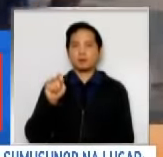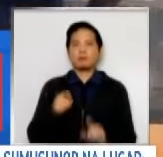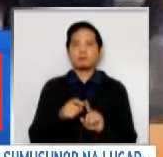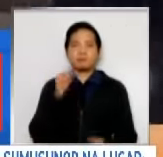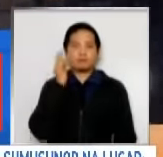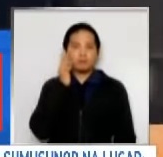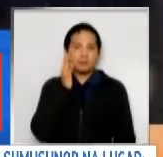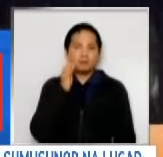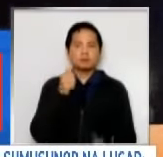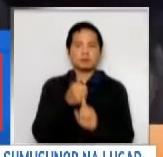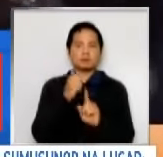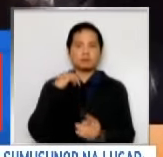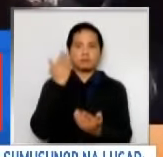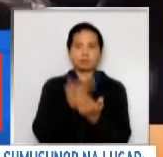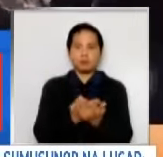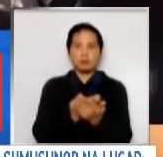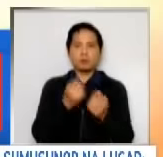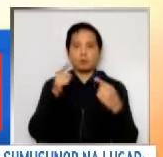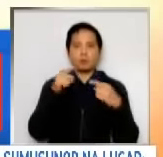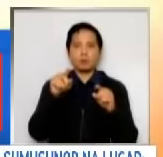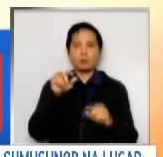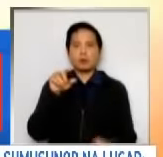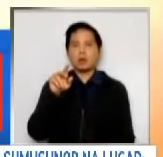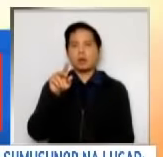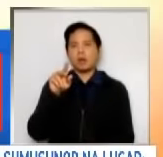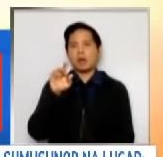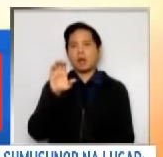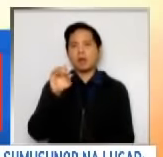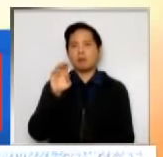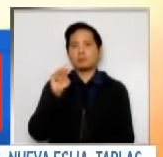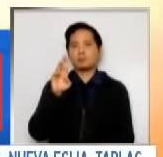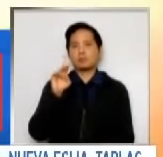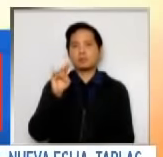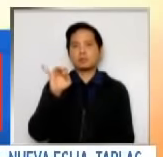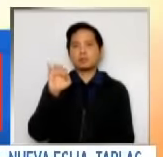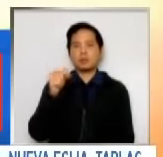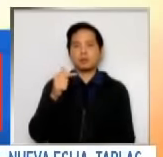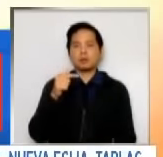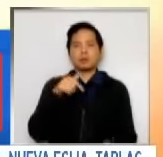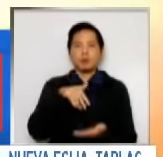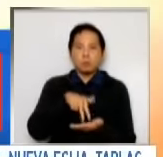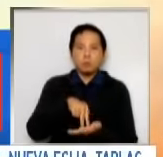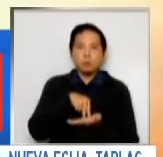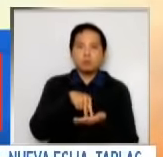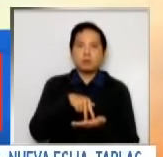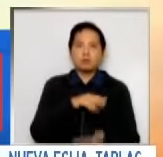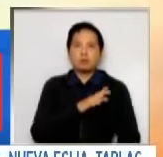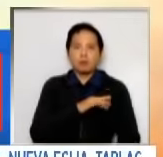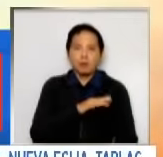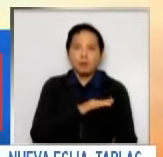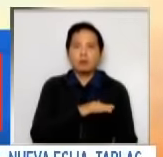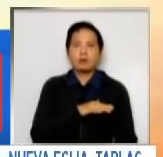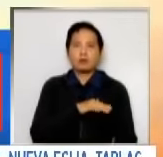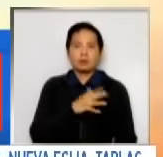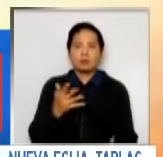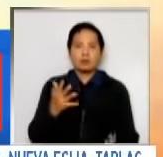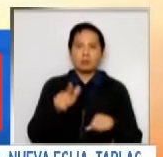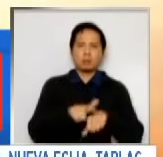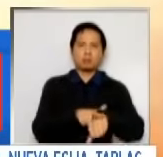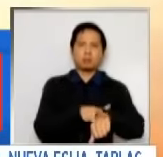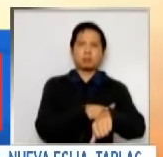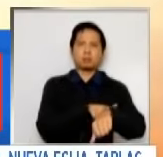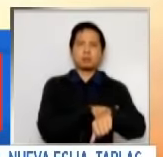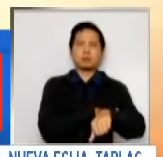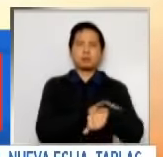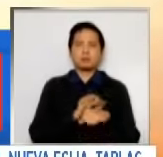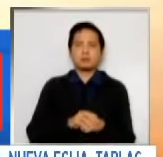papuntang Kamuning. Ba, 4 oras so ASEC na nag-abang siya ng bus bago makasakay. Bakit po kaya kinulang? Sabi nyo nga, naipit